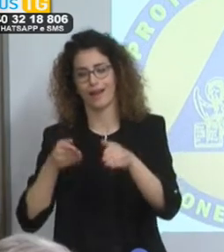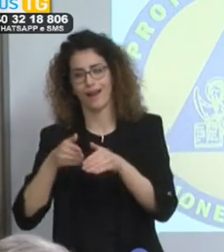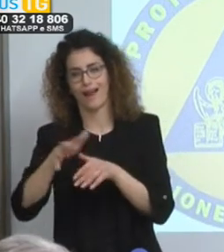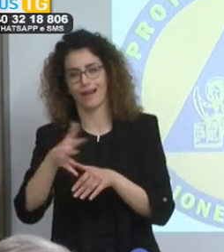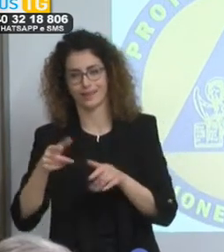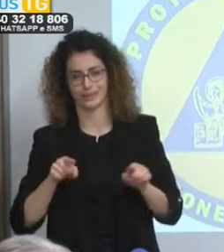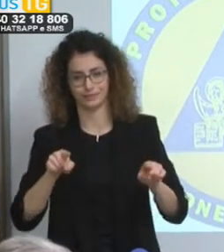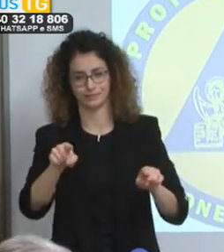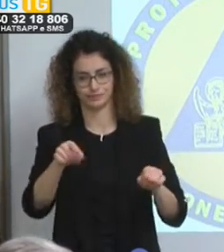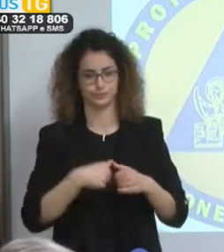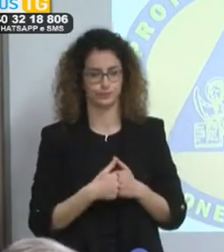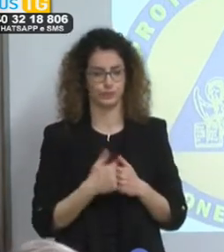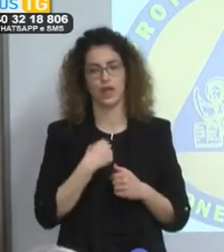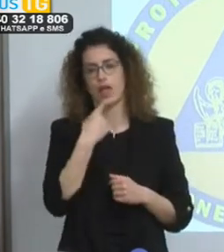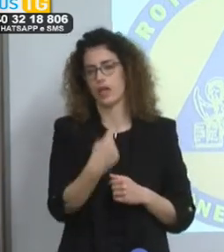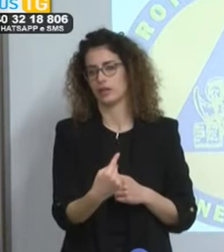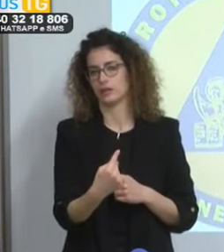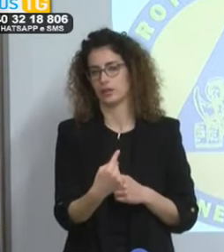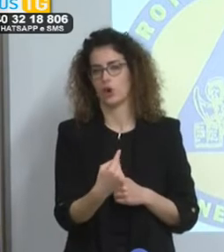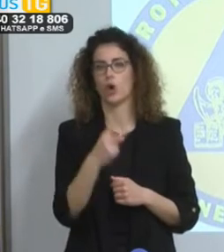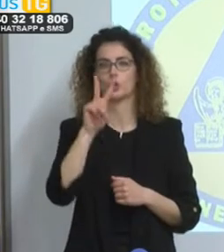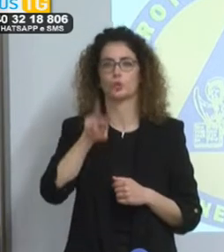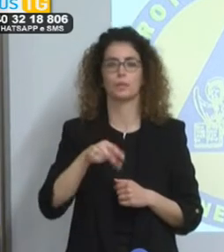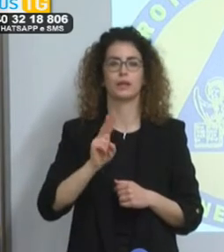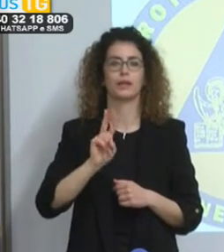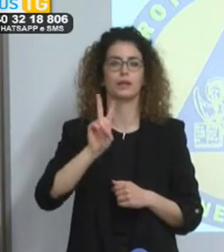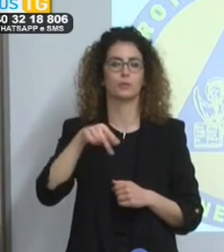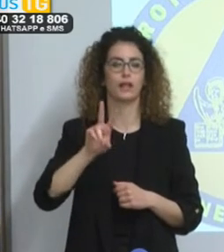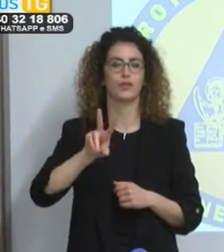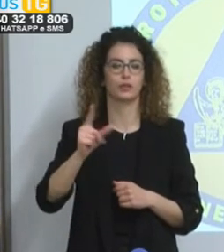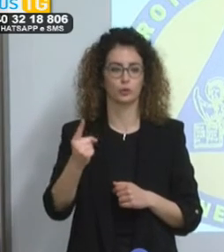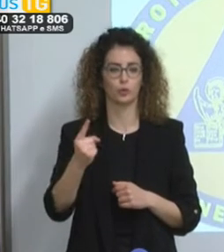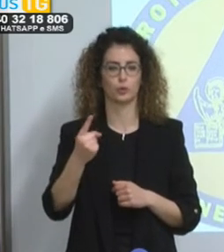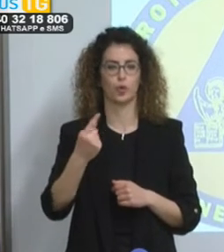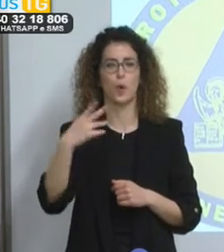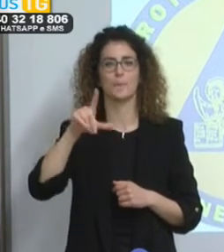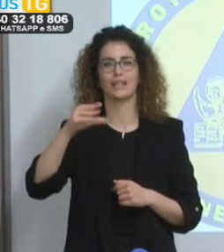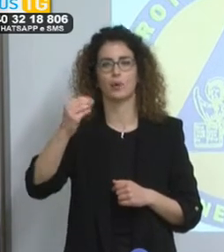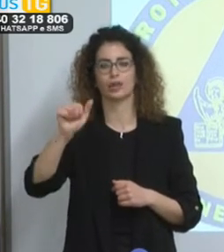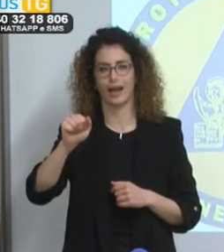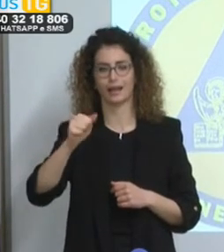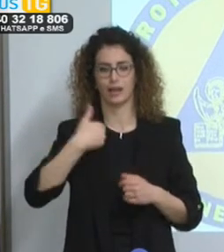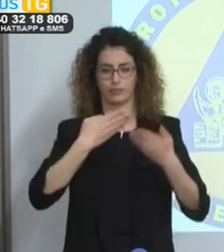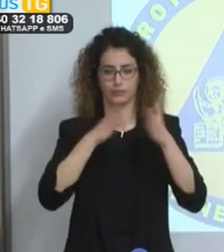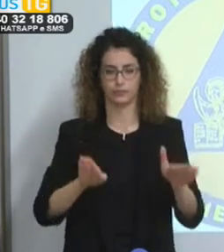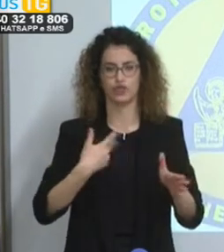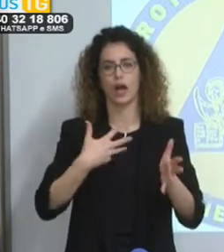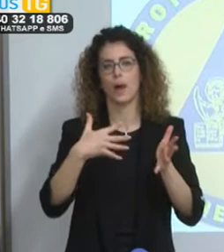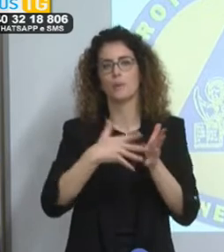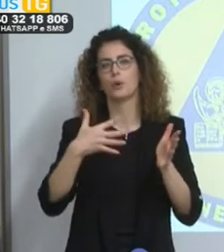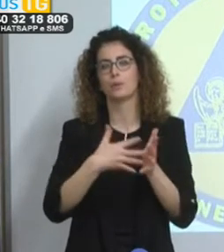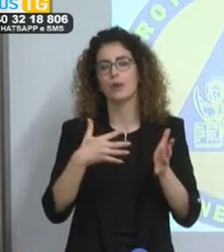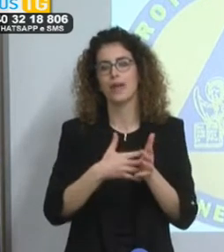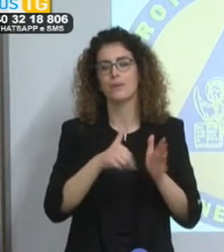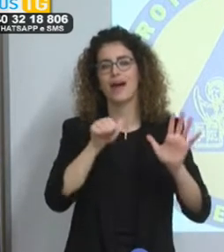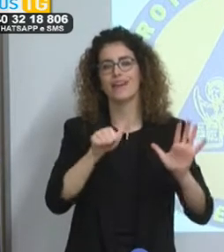Però sentite, noi lo dicevamo, nel 2021 si apre la Pedemontana, ci sarà il problema dei 6 km della galleria di Malo,